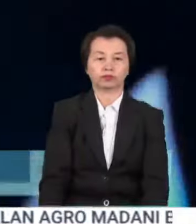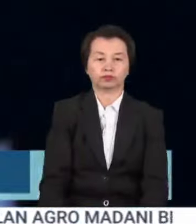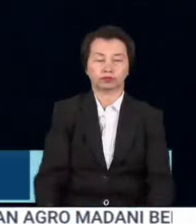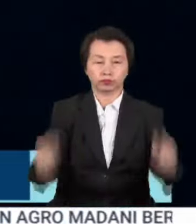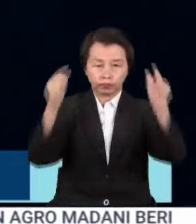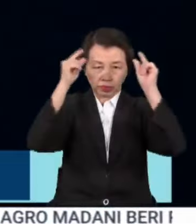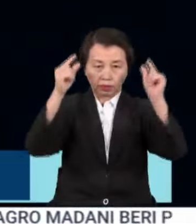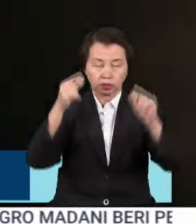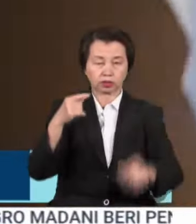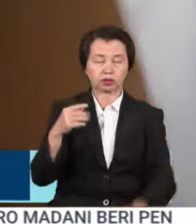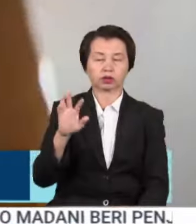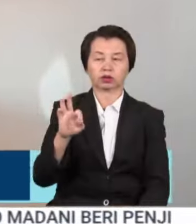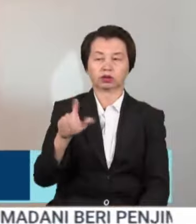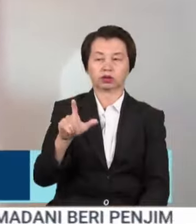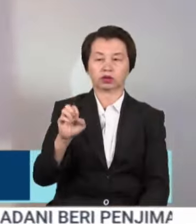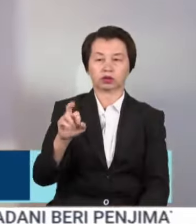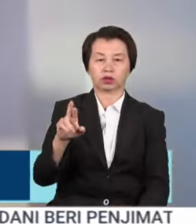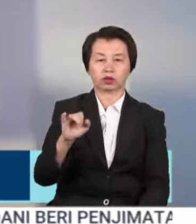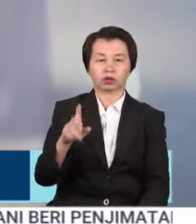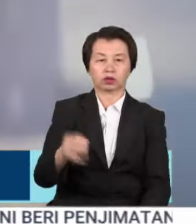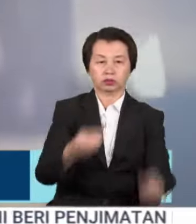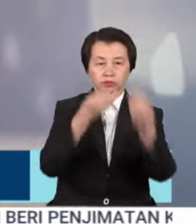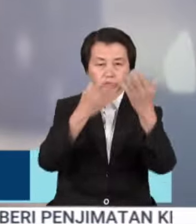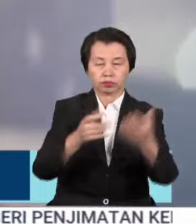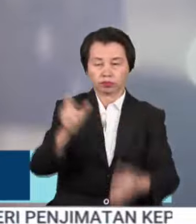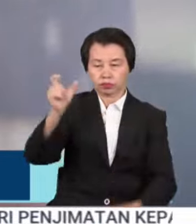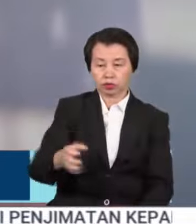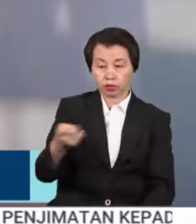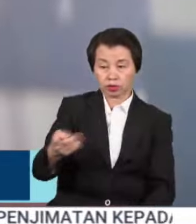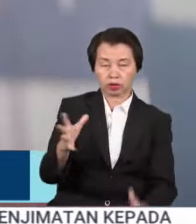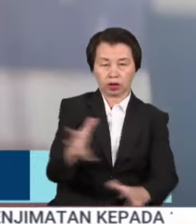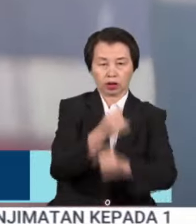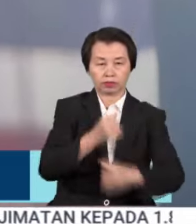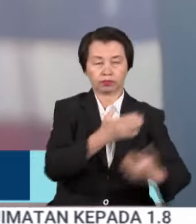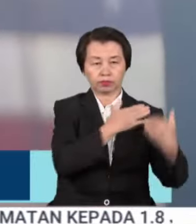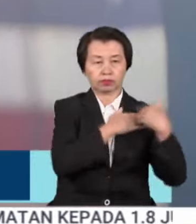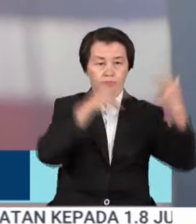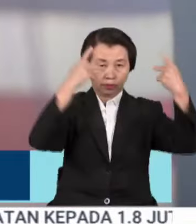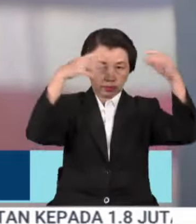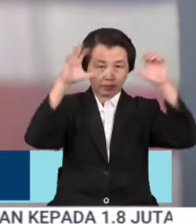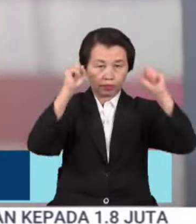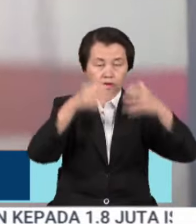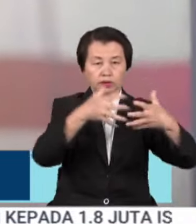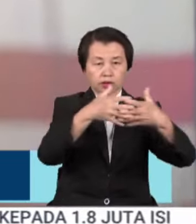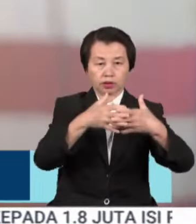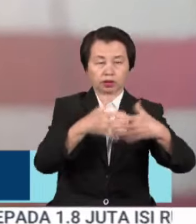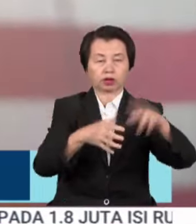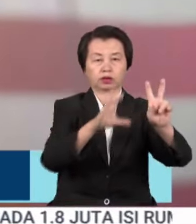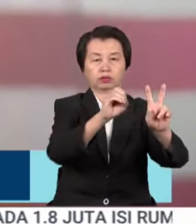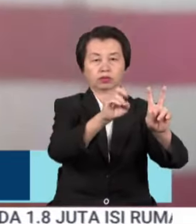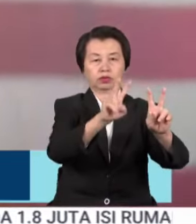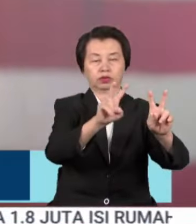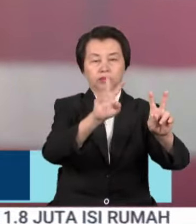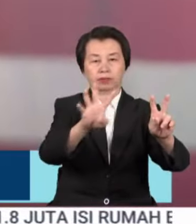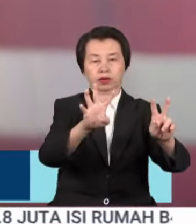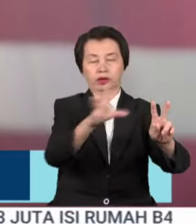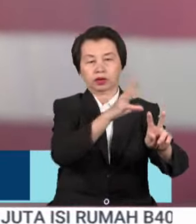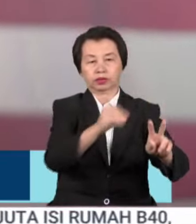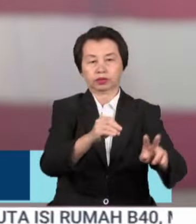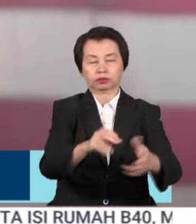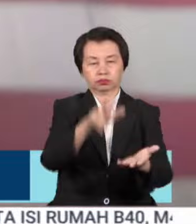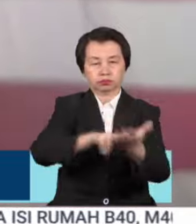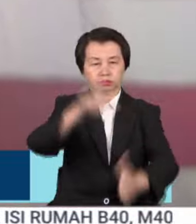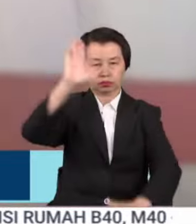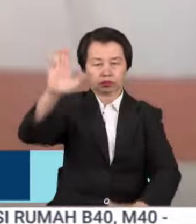Gubernur Florida Ron DeSantis mengumumkan pencalonannya untuk merebut jawatan Presiden Amerika Syarikat 2024 dan